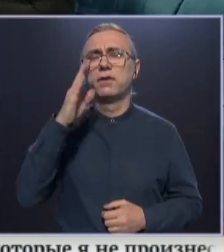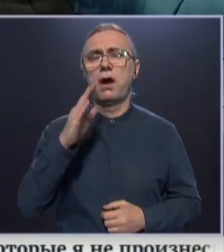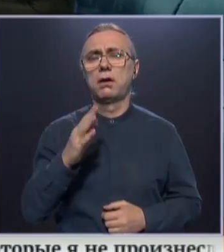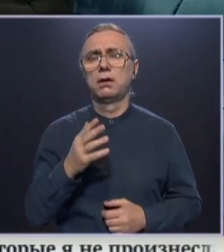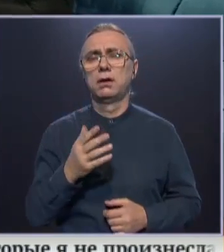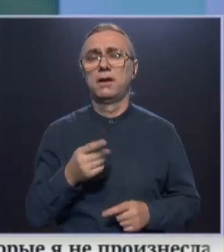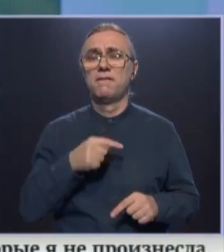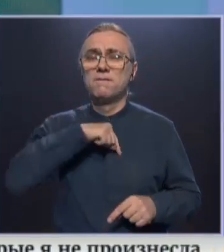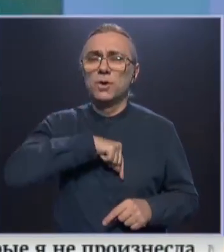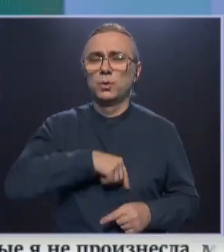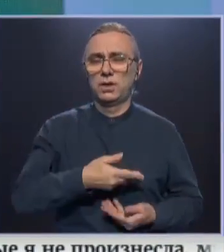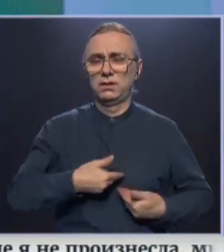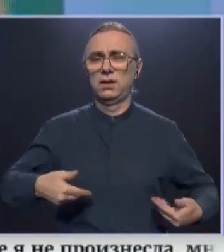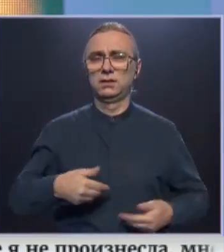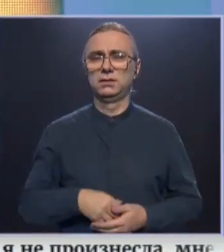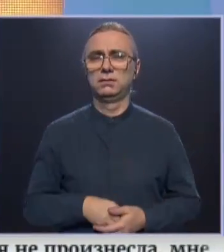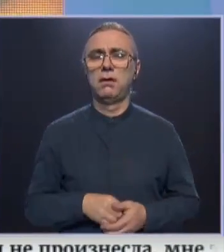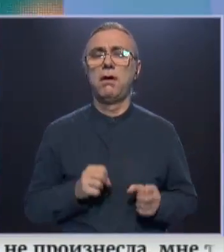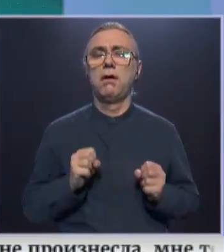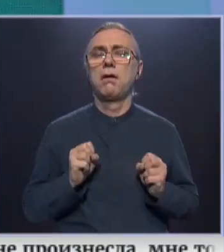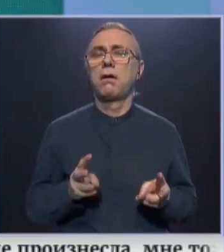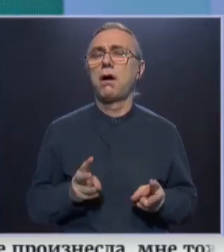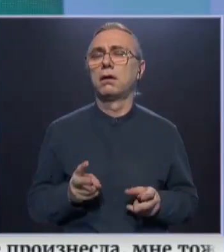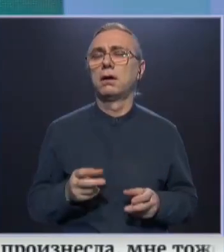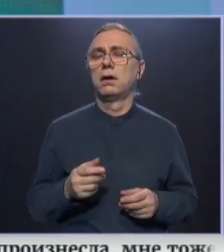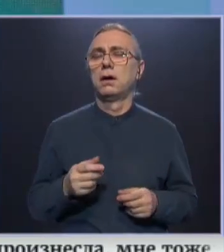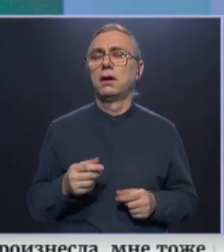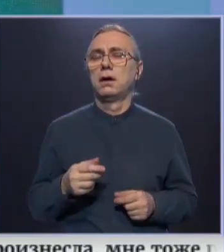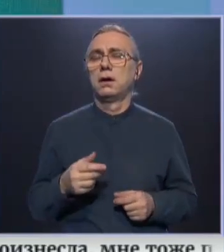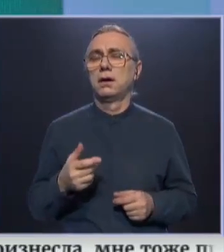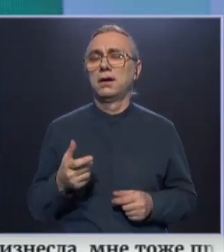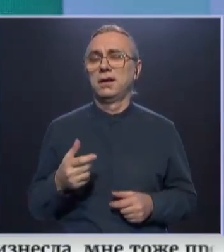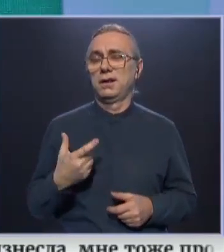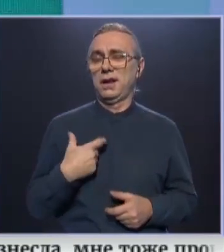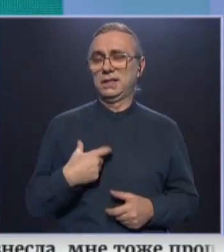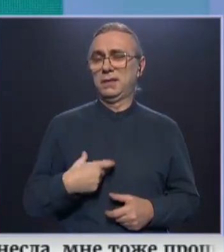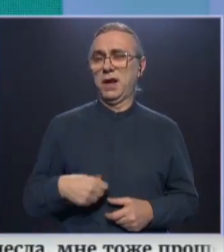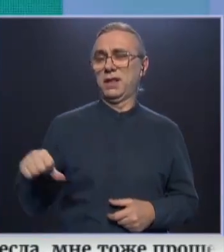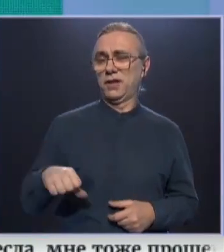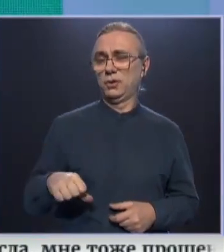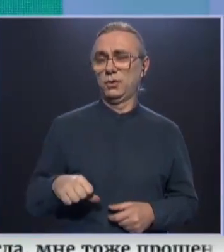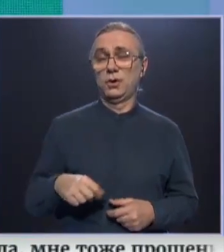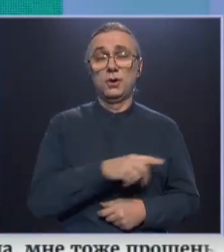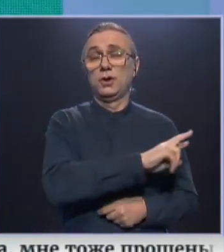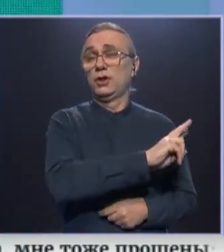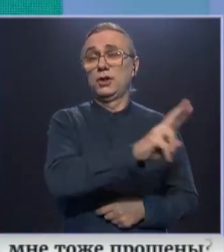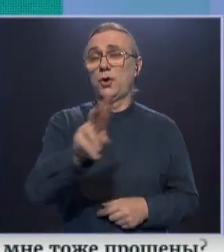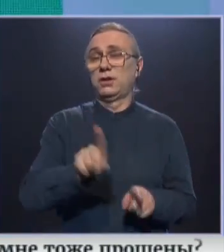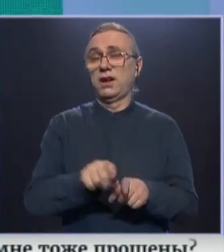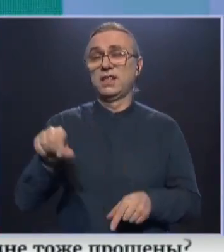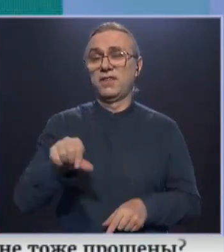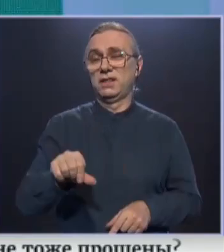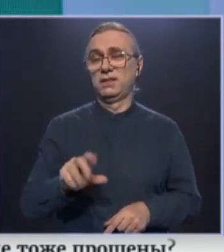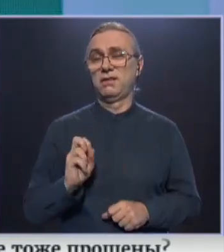человека находится. Вот как я себе могу навредить, мне никто так не навредит. Поэтому бояться надо не внешнего, а